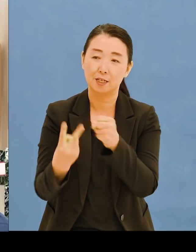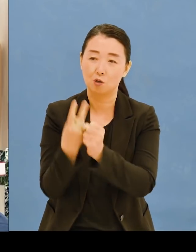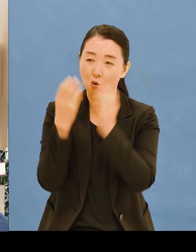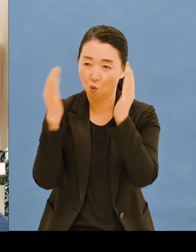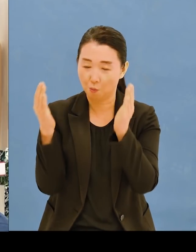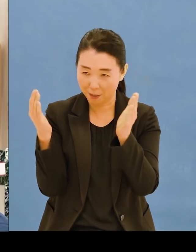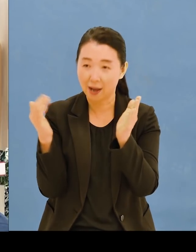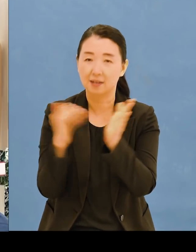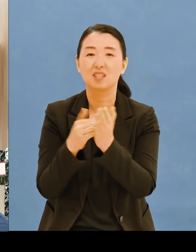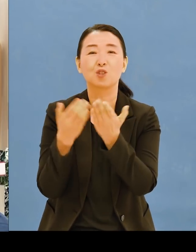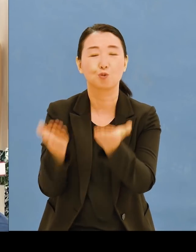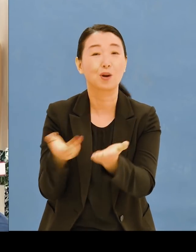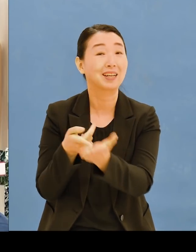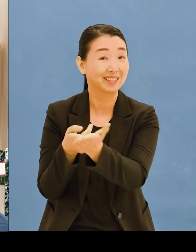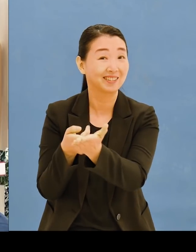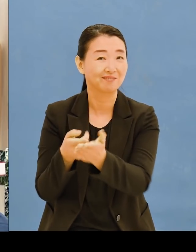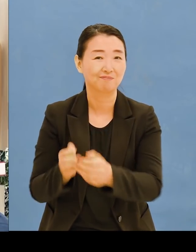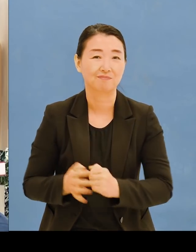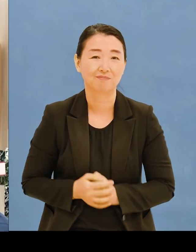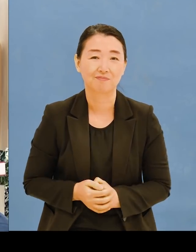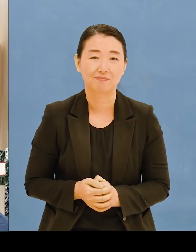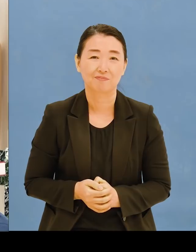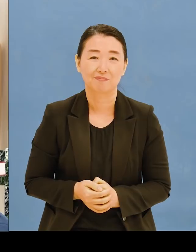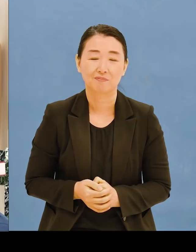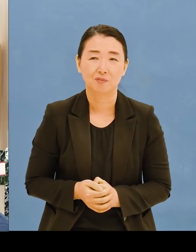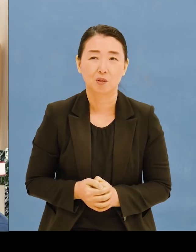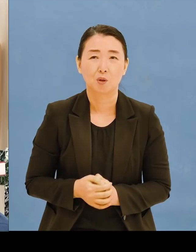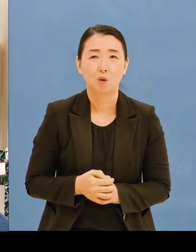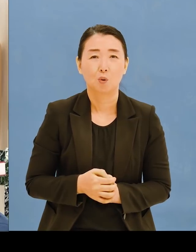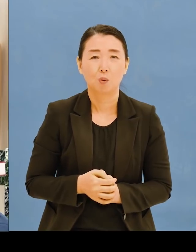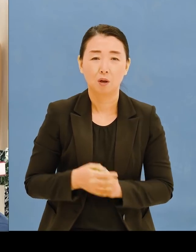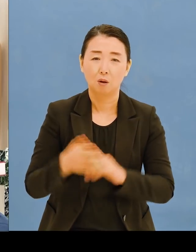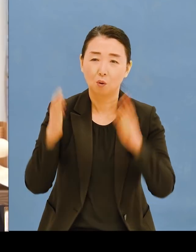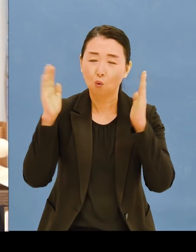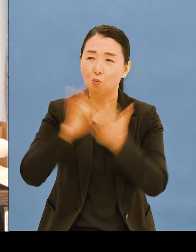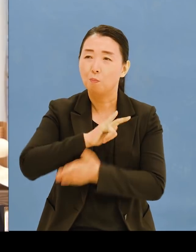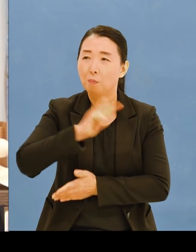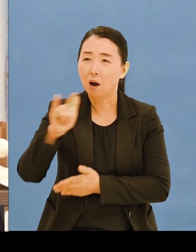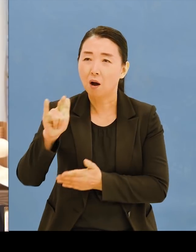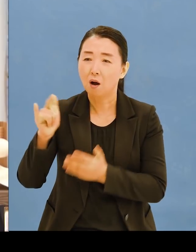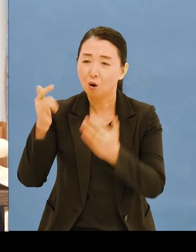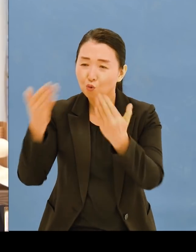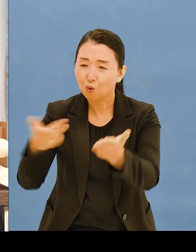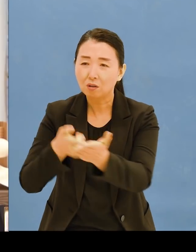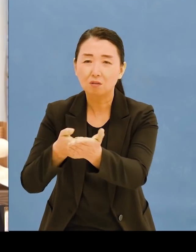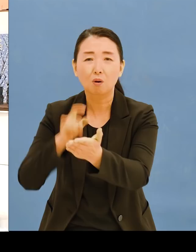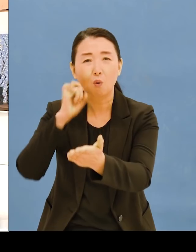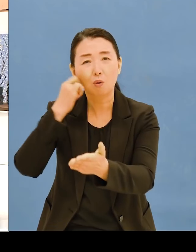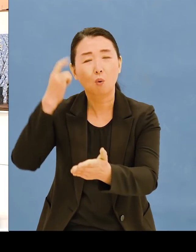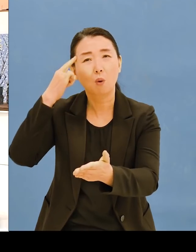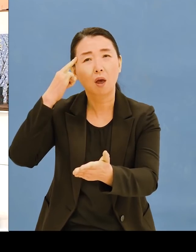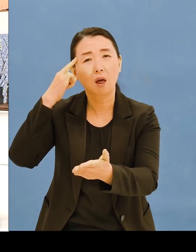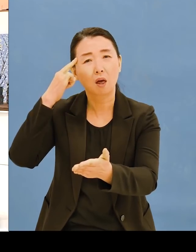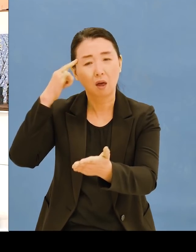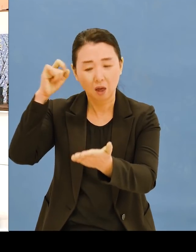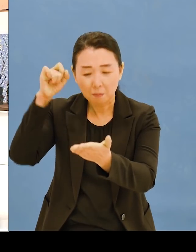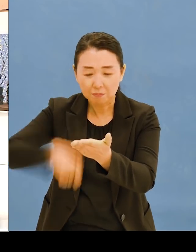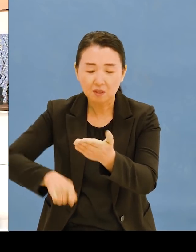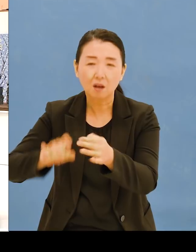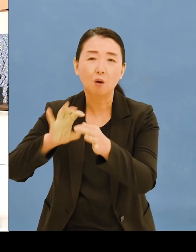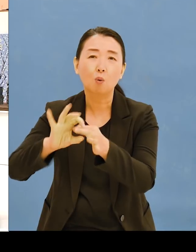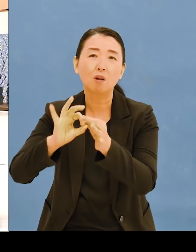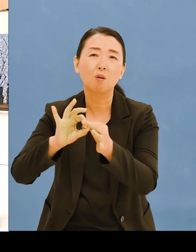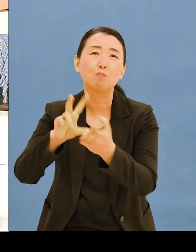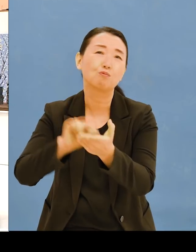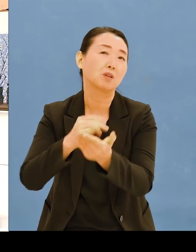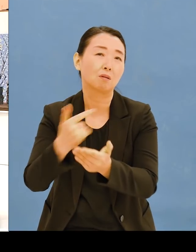하고 네. 이제 휴학을 했어요. 근데 유학생이 휴학을 하기는 쉽지 않아요. 네. 왜냐하면 비자 문제가 있기 때문에